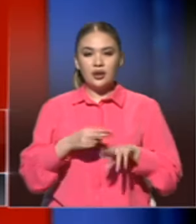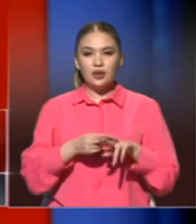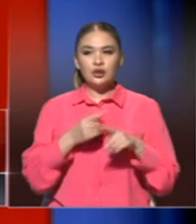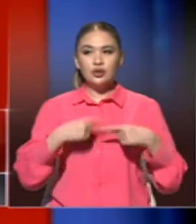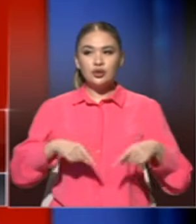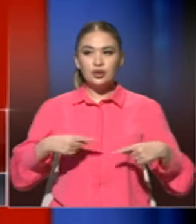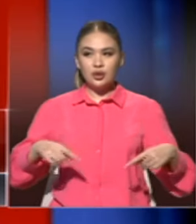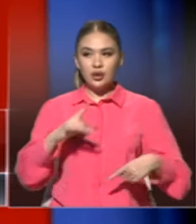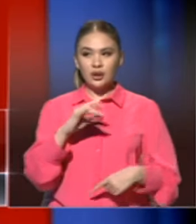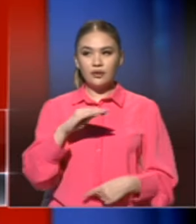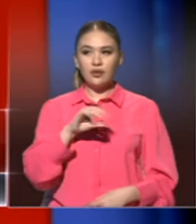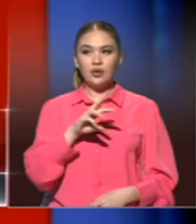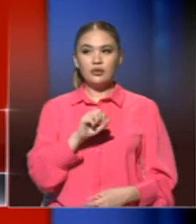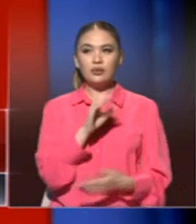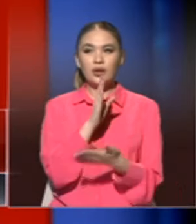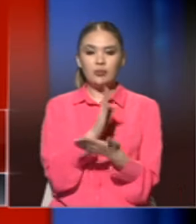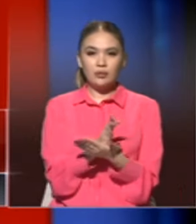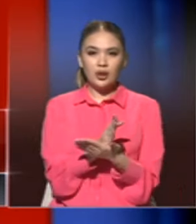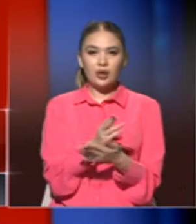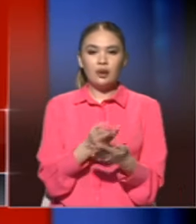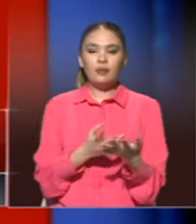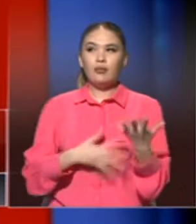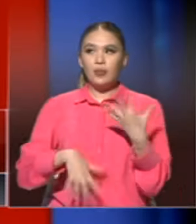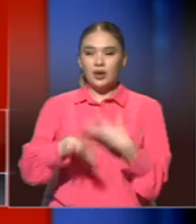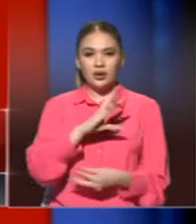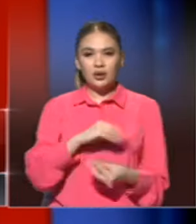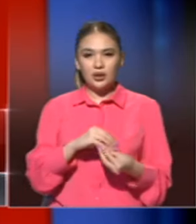жаңа реформалар болады деп жатырмыз. Бірақ оның барлығы